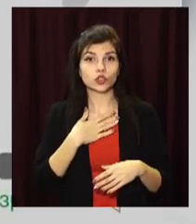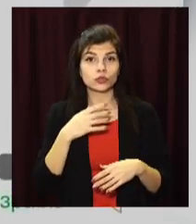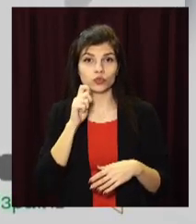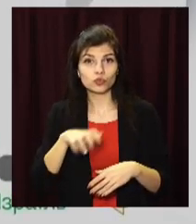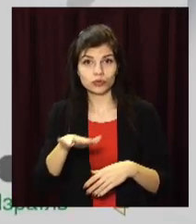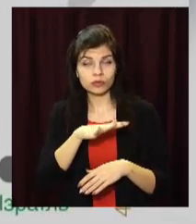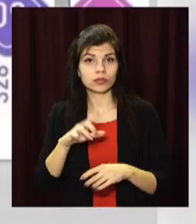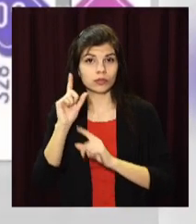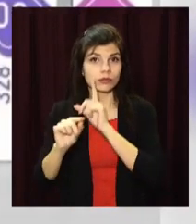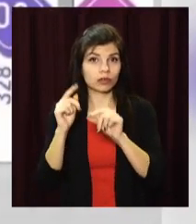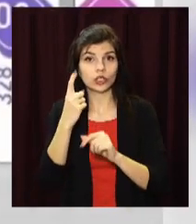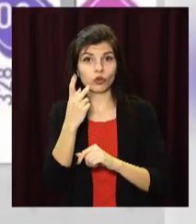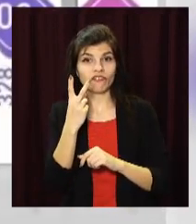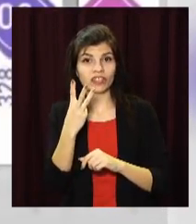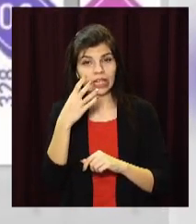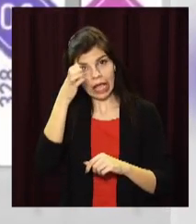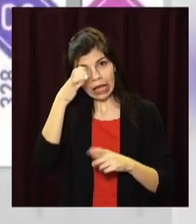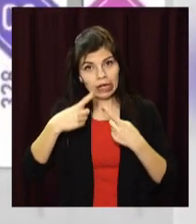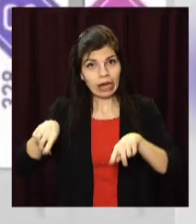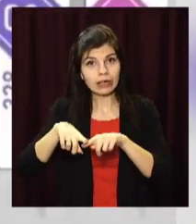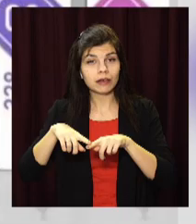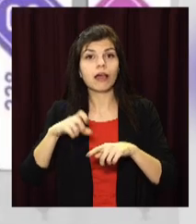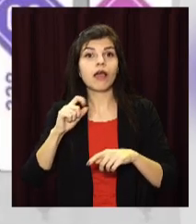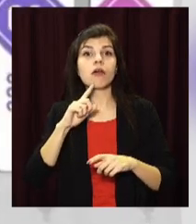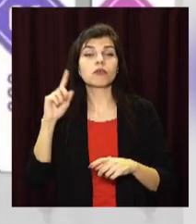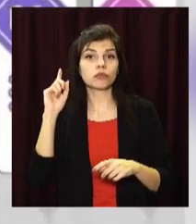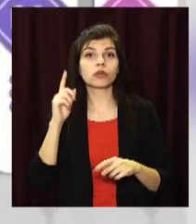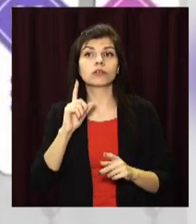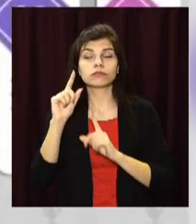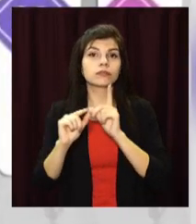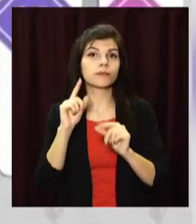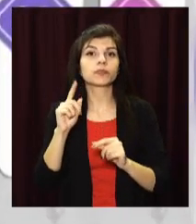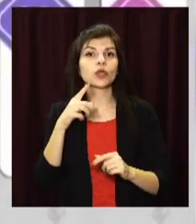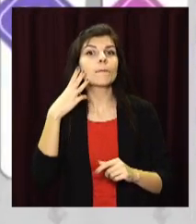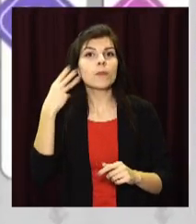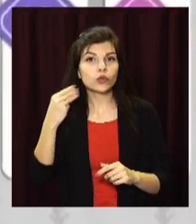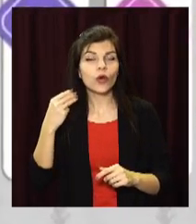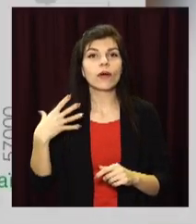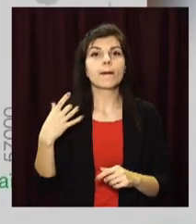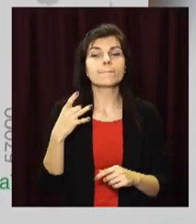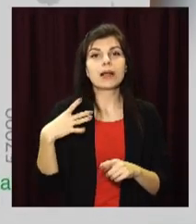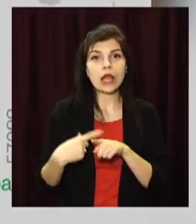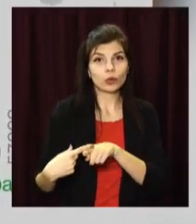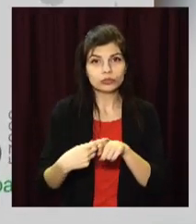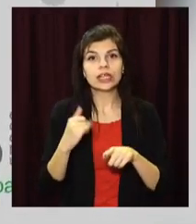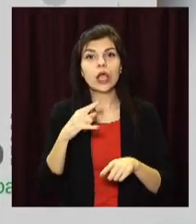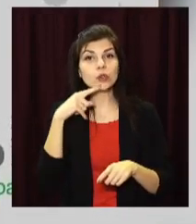співвітчизників відвідали 123 країни. А в Україну торік здебільшого приїздили громадяни Молдови, Білорусі та